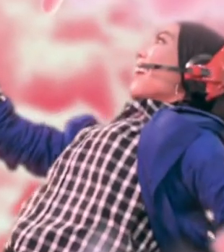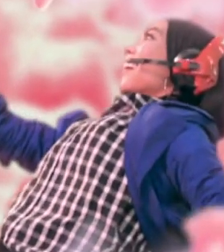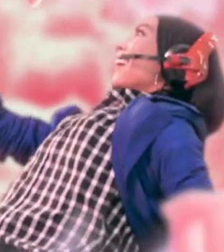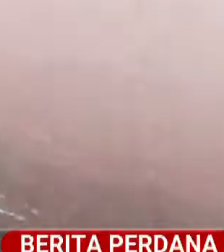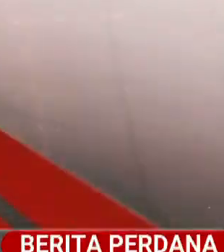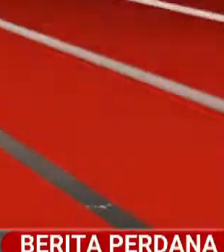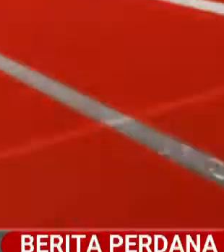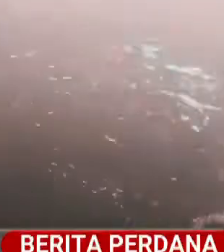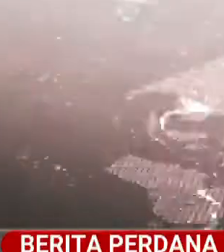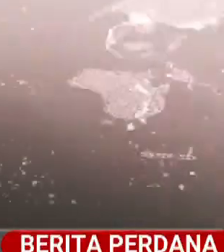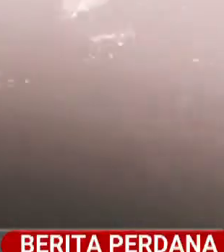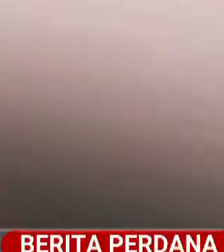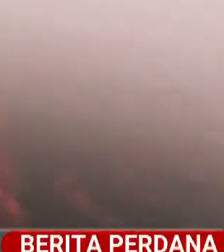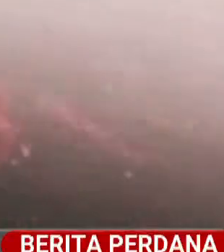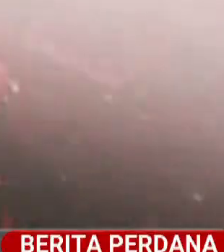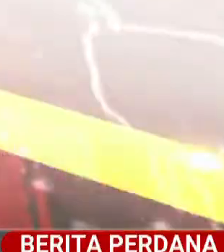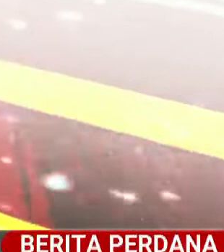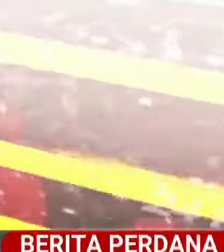mudah.